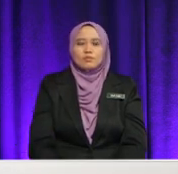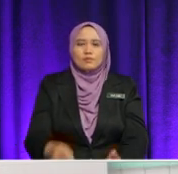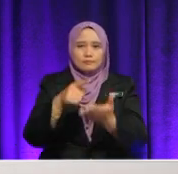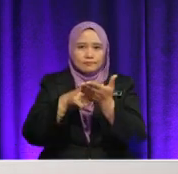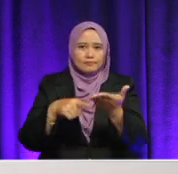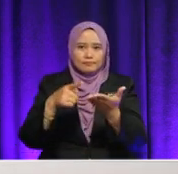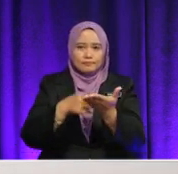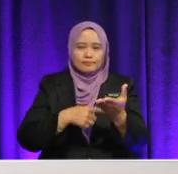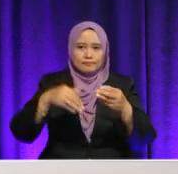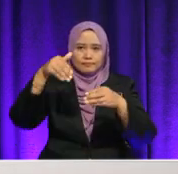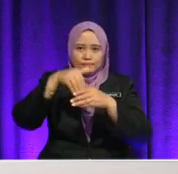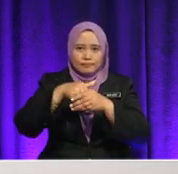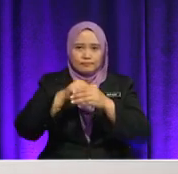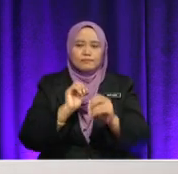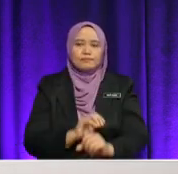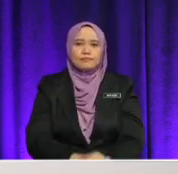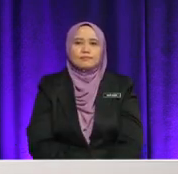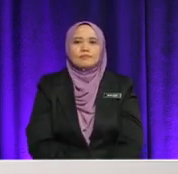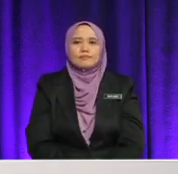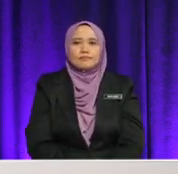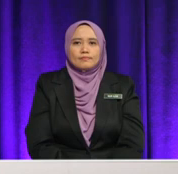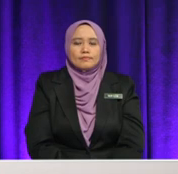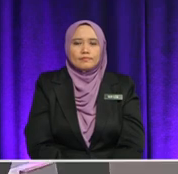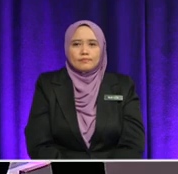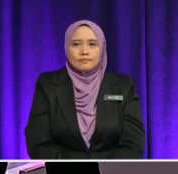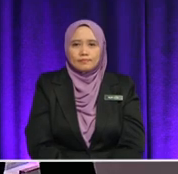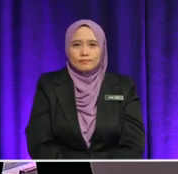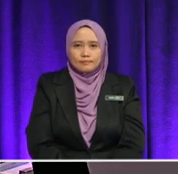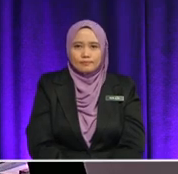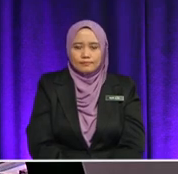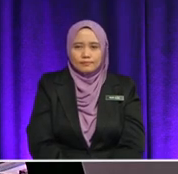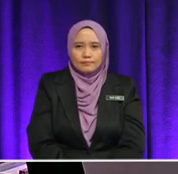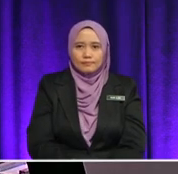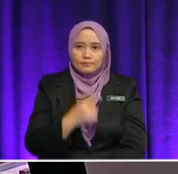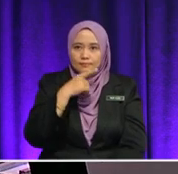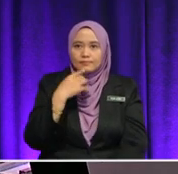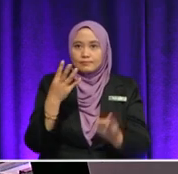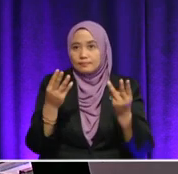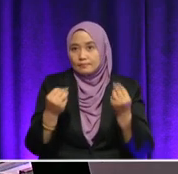Ikhwan berkaitan pilihan lain oke kita lihat siapa yang nak Coba jawab